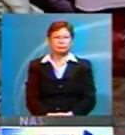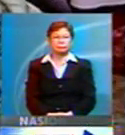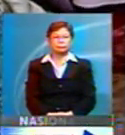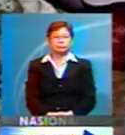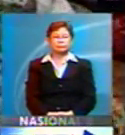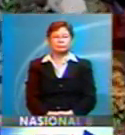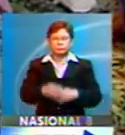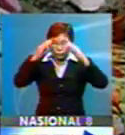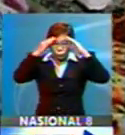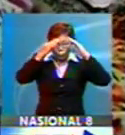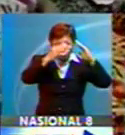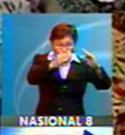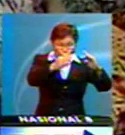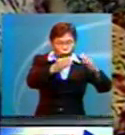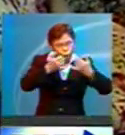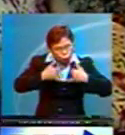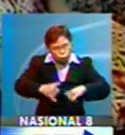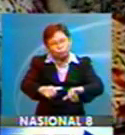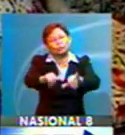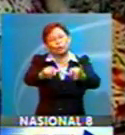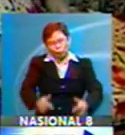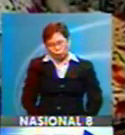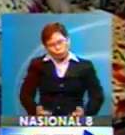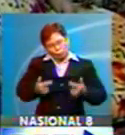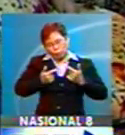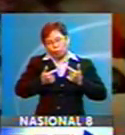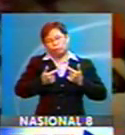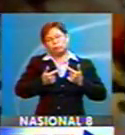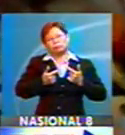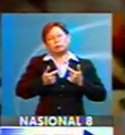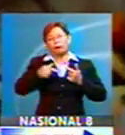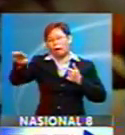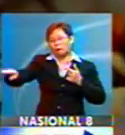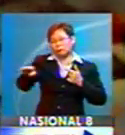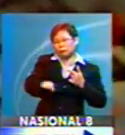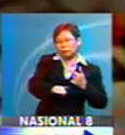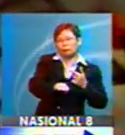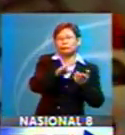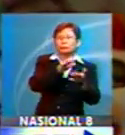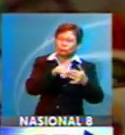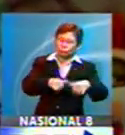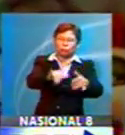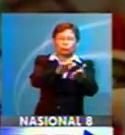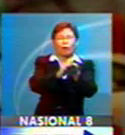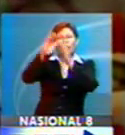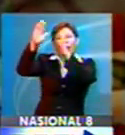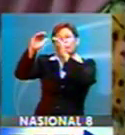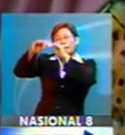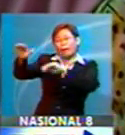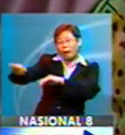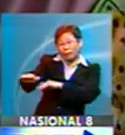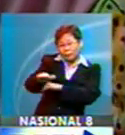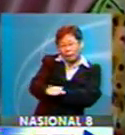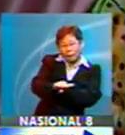Dan menurutnya tumpuan kini hanyalah untuk meneruskan kelangsungan hidup khususnya memastikan adik-adiknya meneruskan persekolahan. Dan harapan adiknya